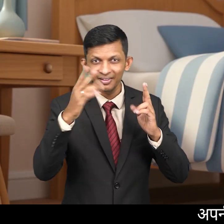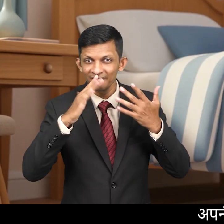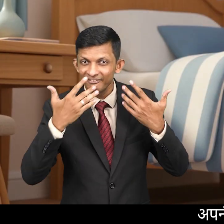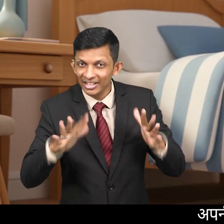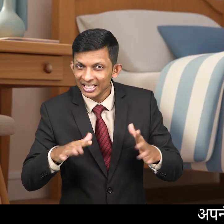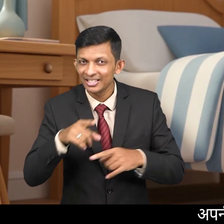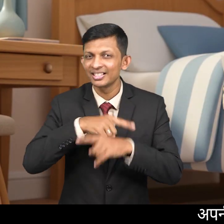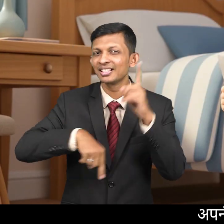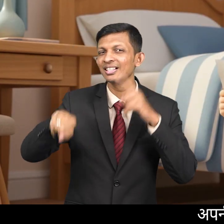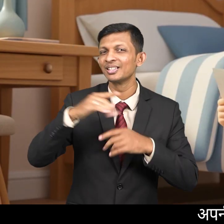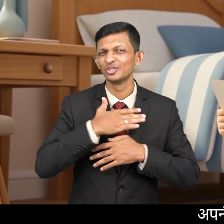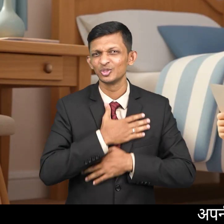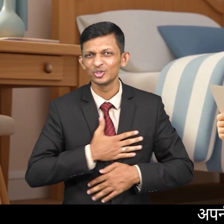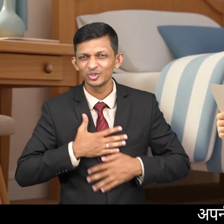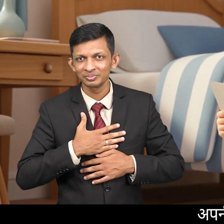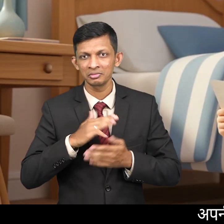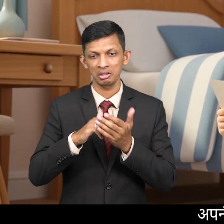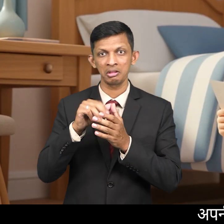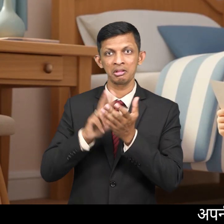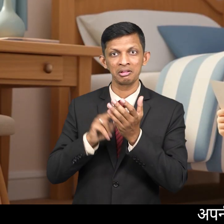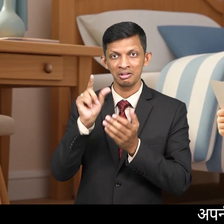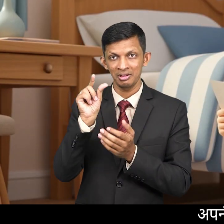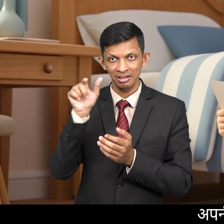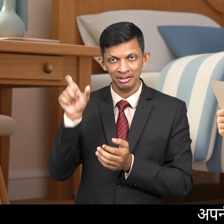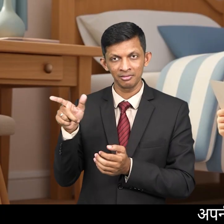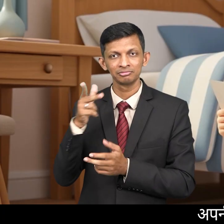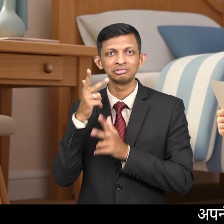अपनी यात्रा के अंत में मनु ने कहा,